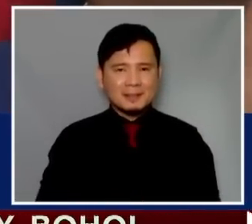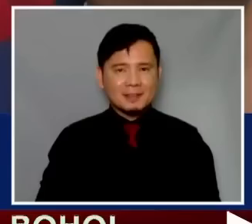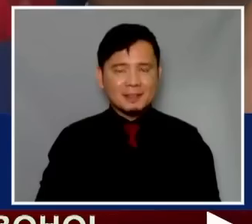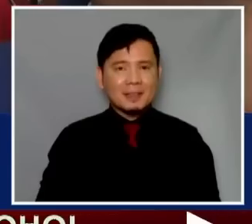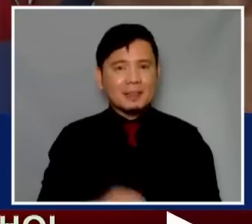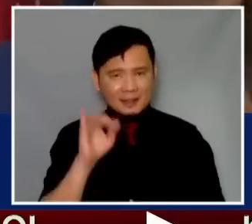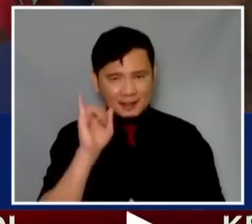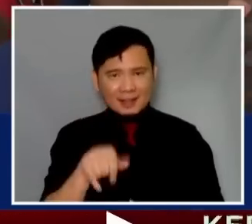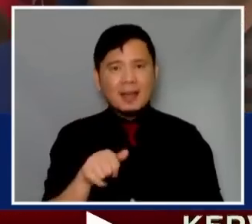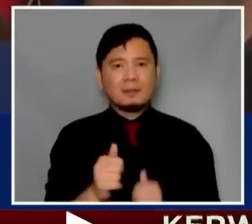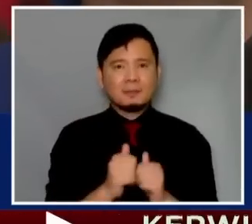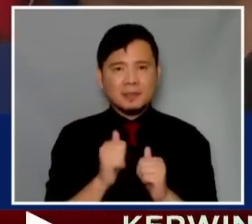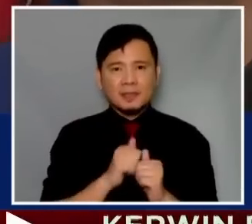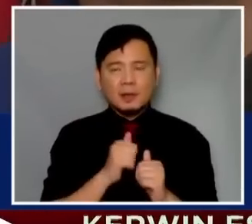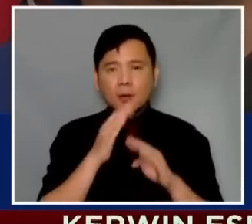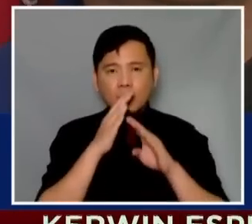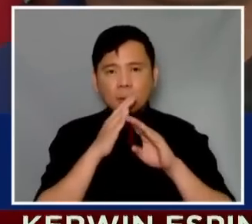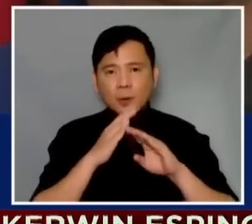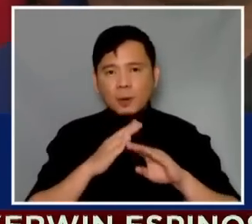majority,